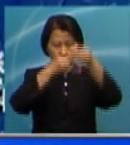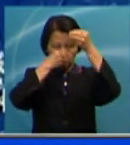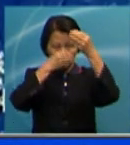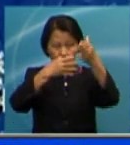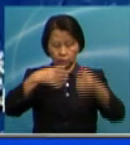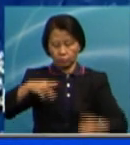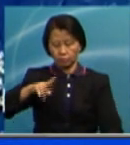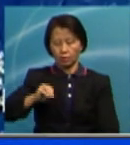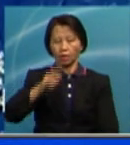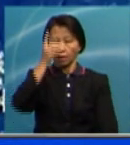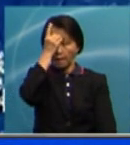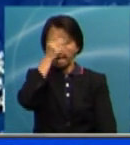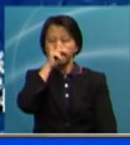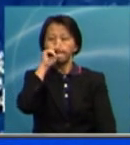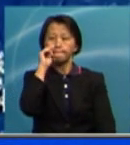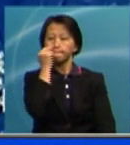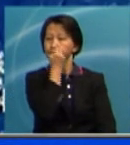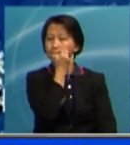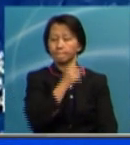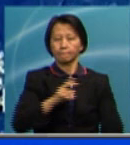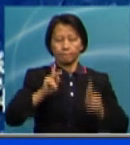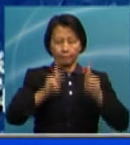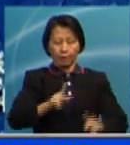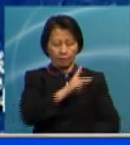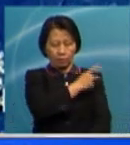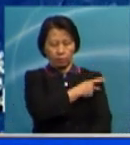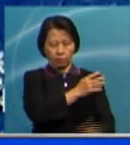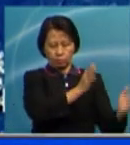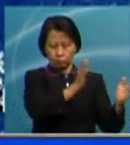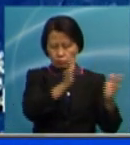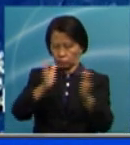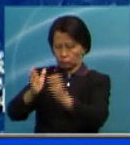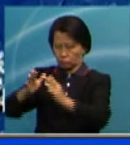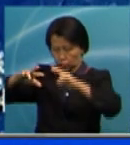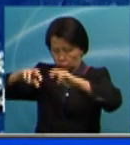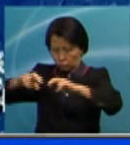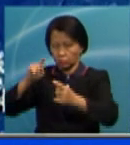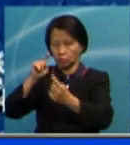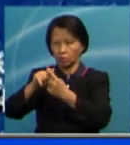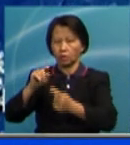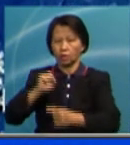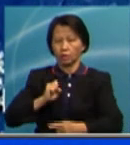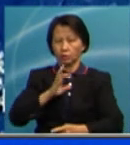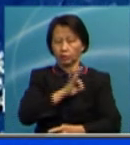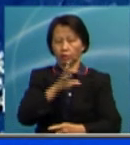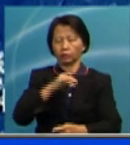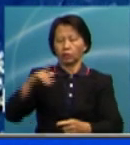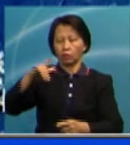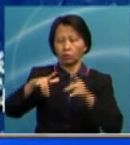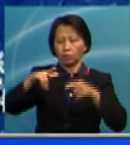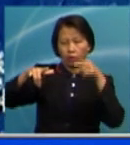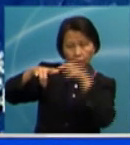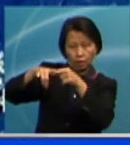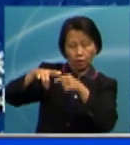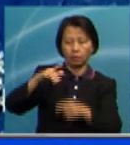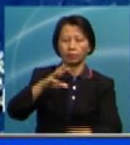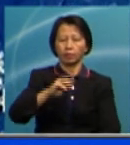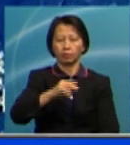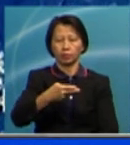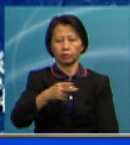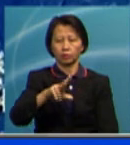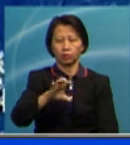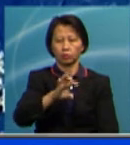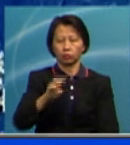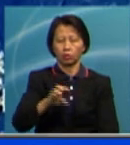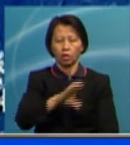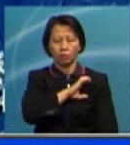Perdana Menteri Datuk Seri Najib Tun Razak pihak berkuasa mengubah tumpuan siasatan kepada anak kapal dan penumpang MH370